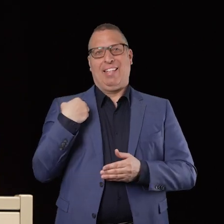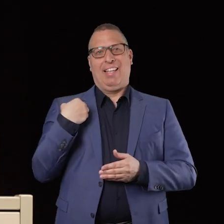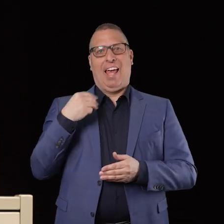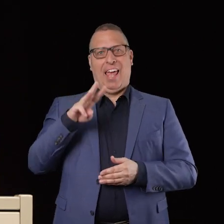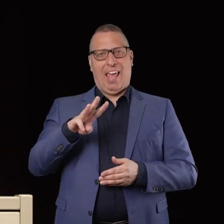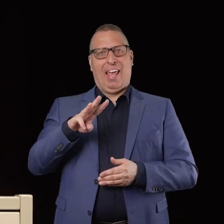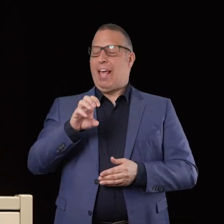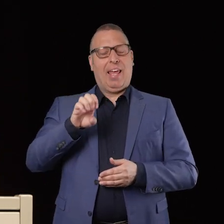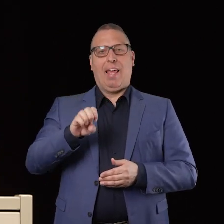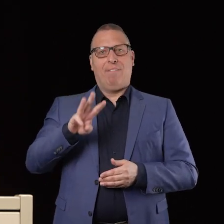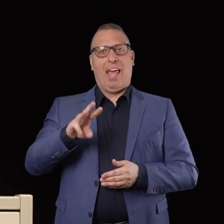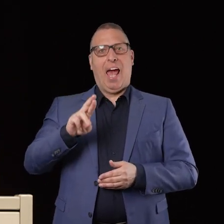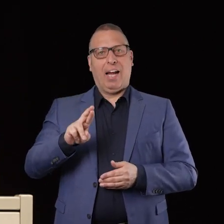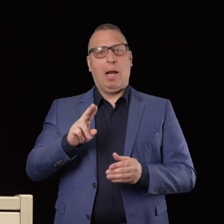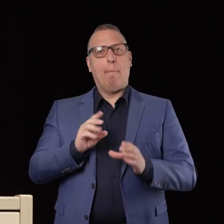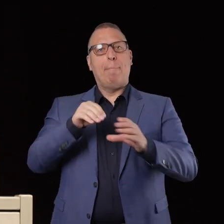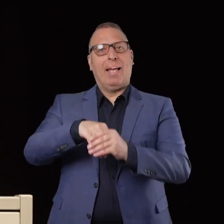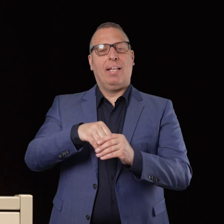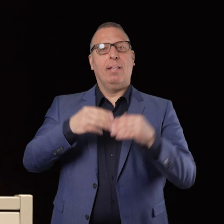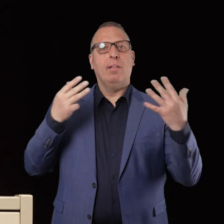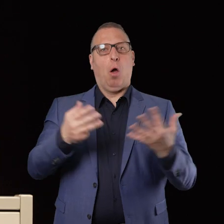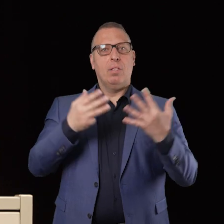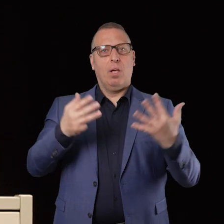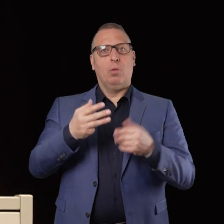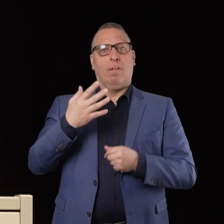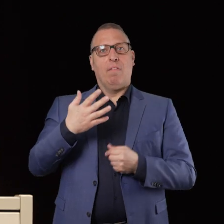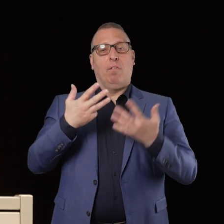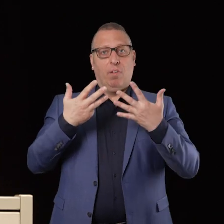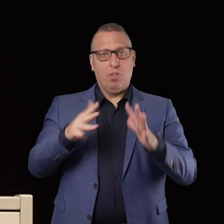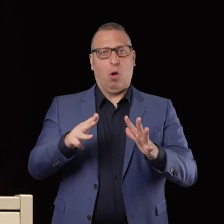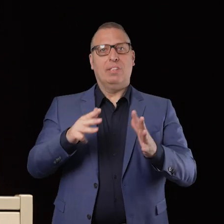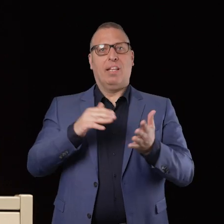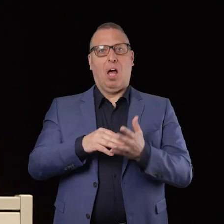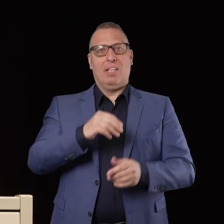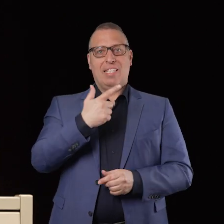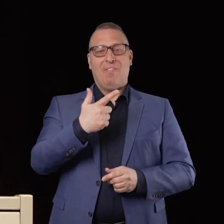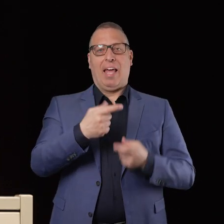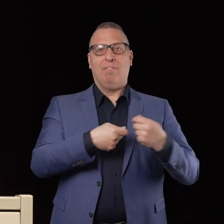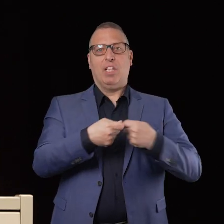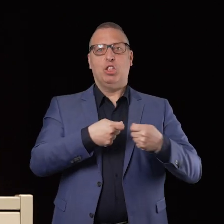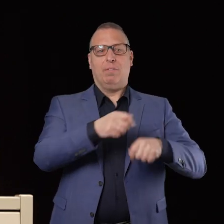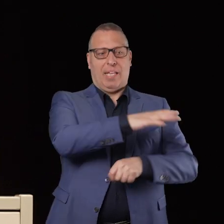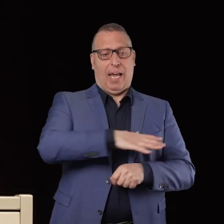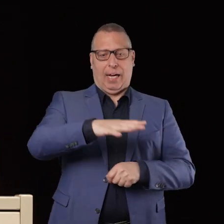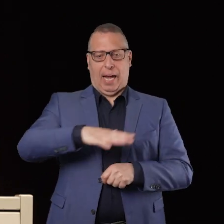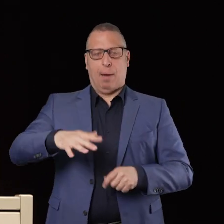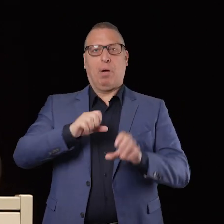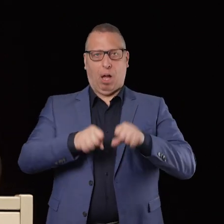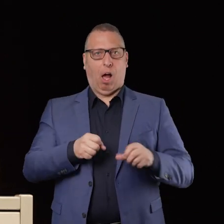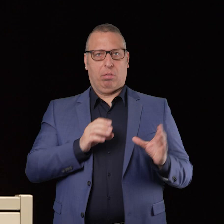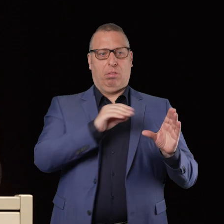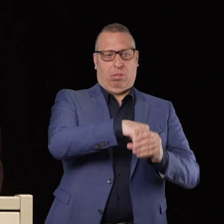seinem EWR-Beitritt 1995 gleichzeitig zwei Wirtschaftsräumen angehören